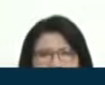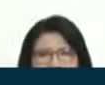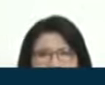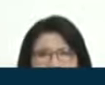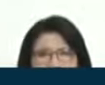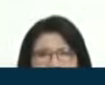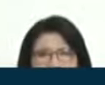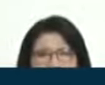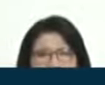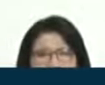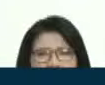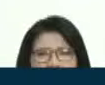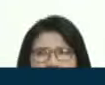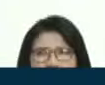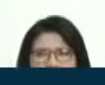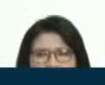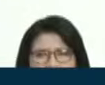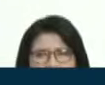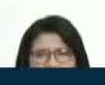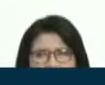dibandingkan dengan 4 debat sebelumnya.